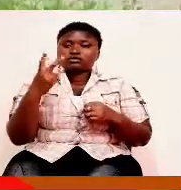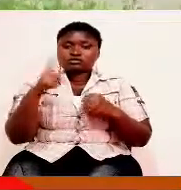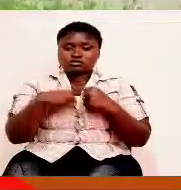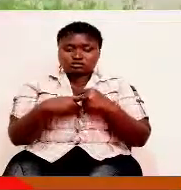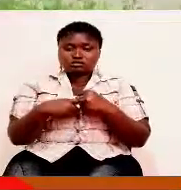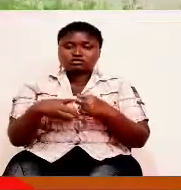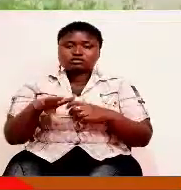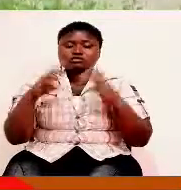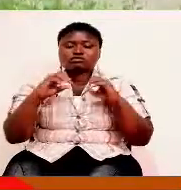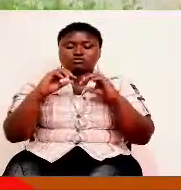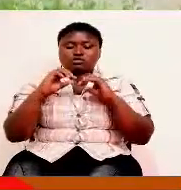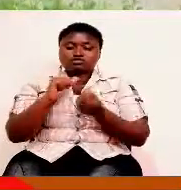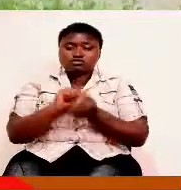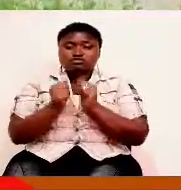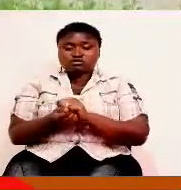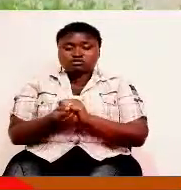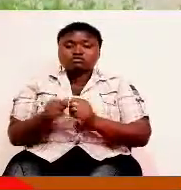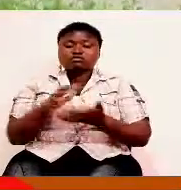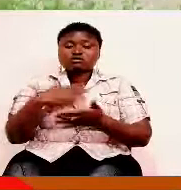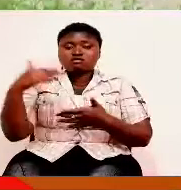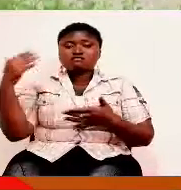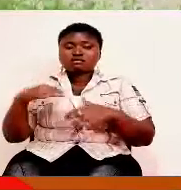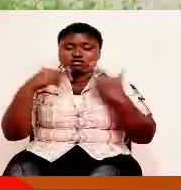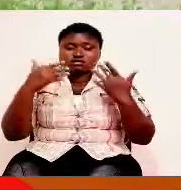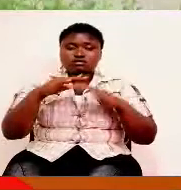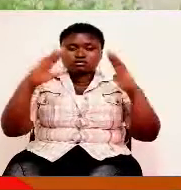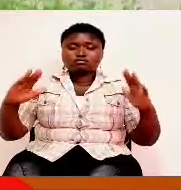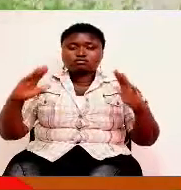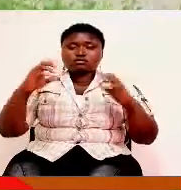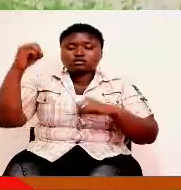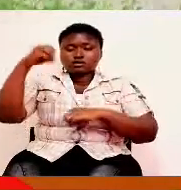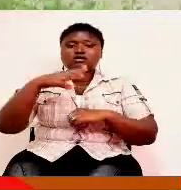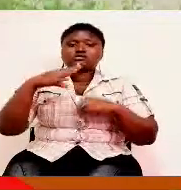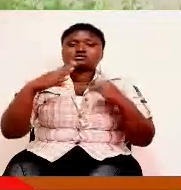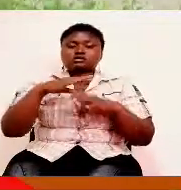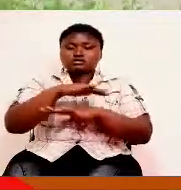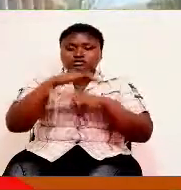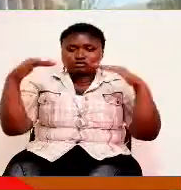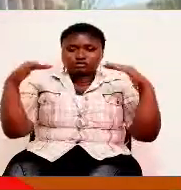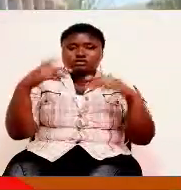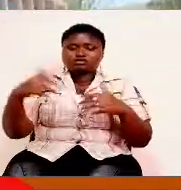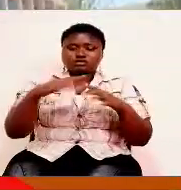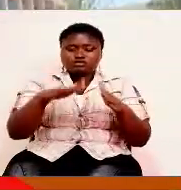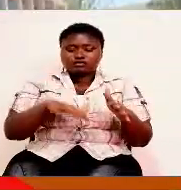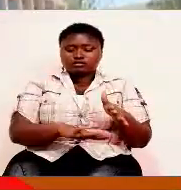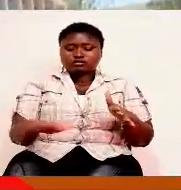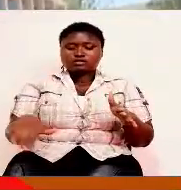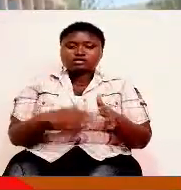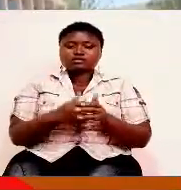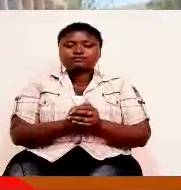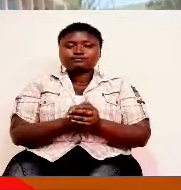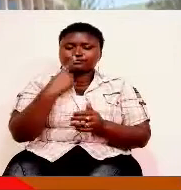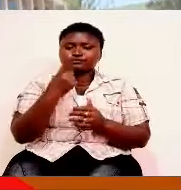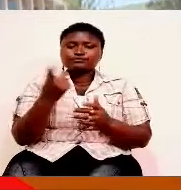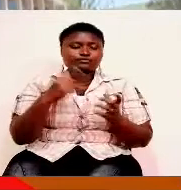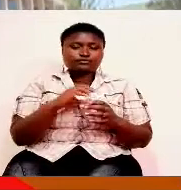ahotira gucenjia turacenjia mabati turekera ceiling turekera thitima na turahota gwikira tairo. Oho Gachobe agathiririe kuona